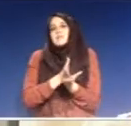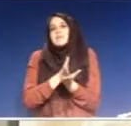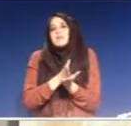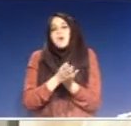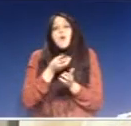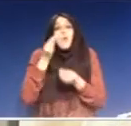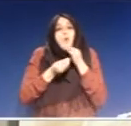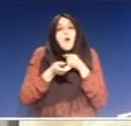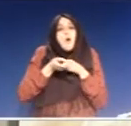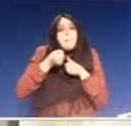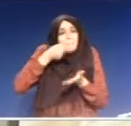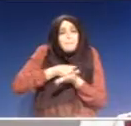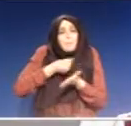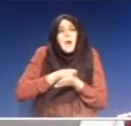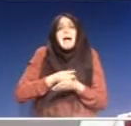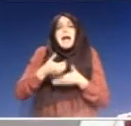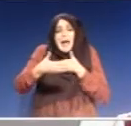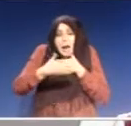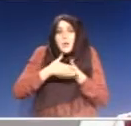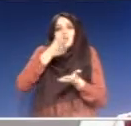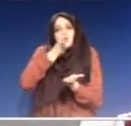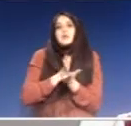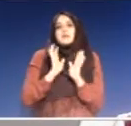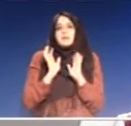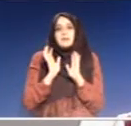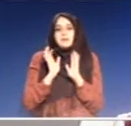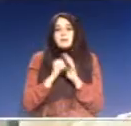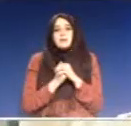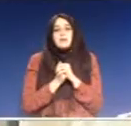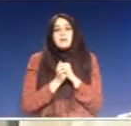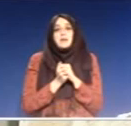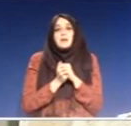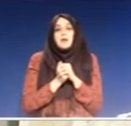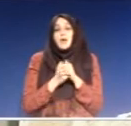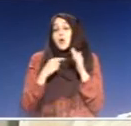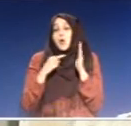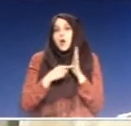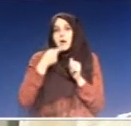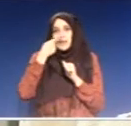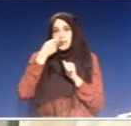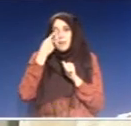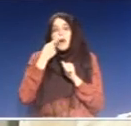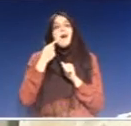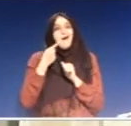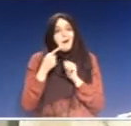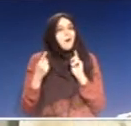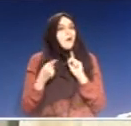اقترابا منه تحقيقا للإنصاف. والرجوع إلى الخبرة مهم أيضا،